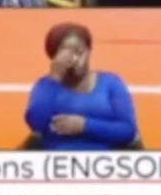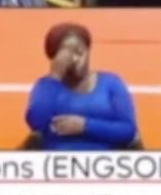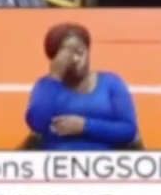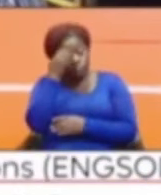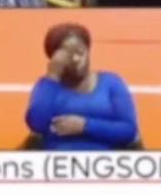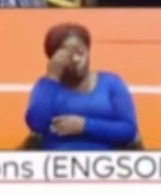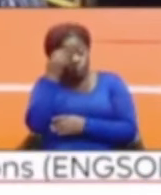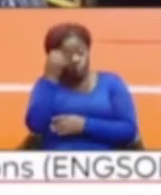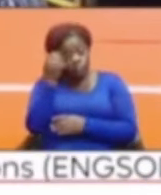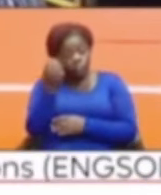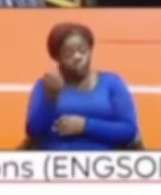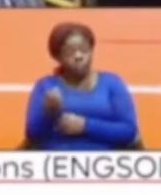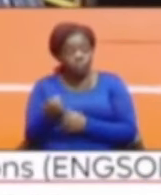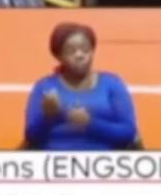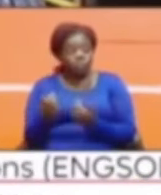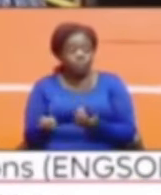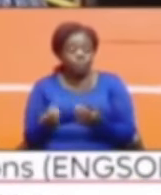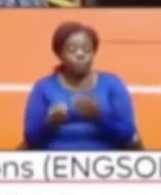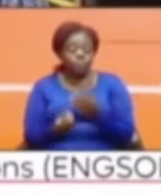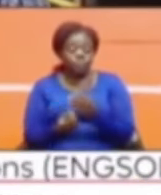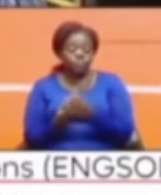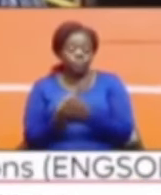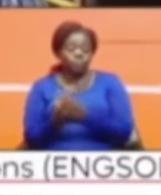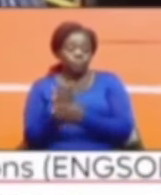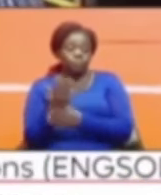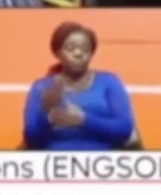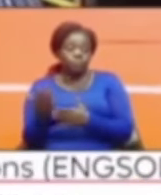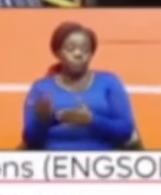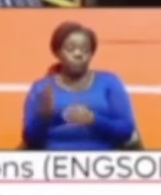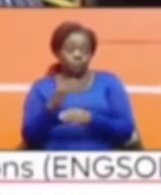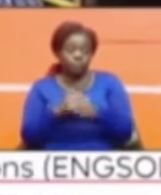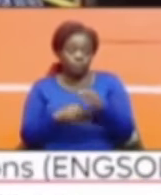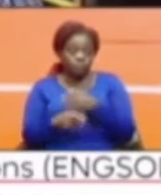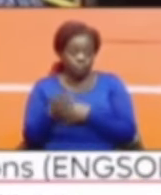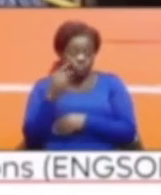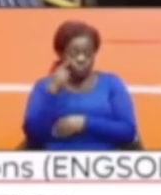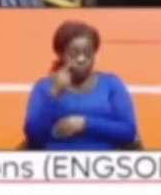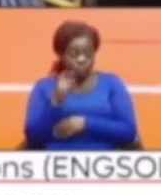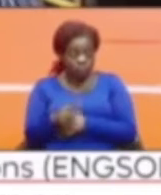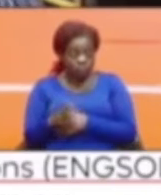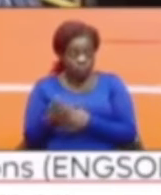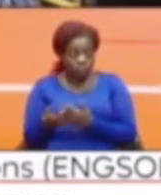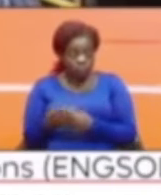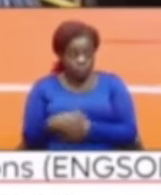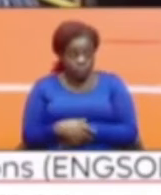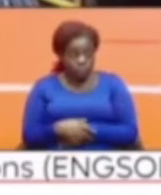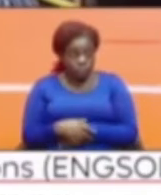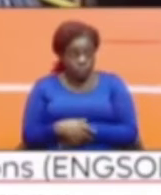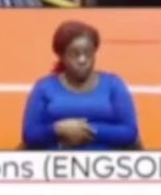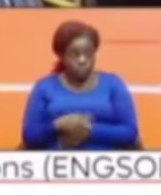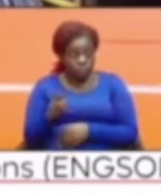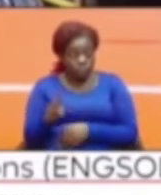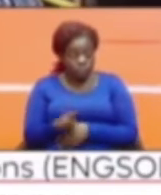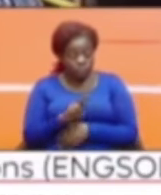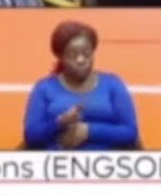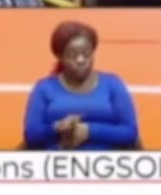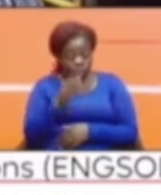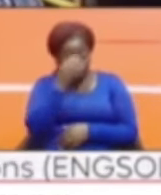pneumatic ate nga ziri precision planters, nga babadde tebaziraba nnyo. Seed drill ngeri bwetyo.